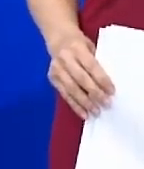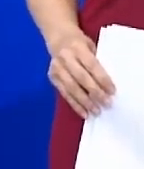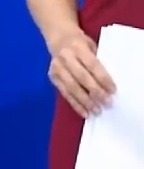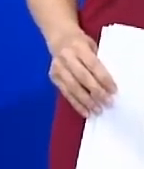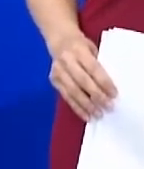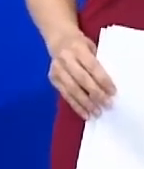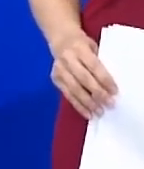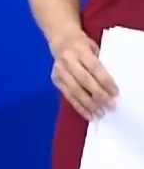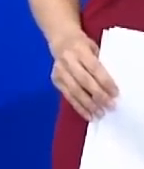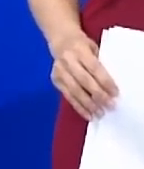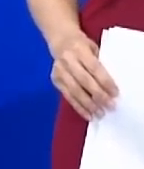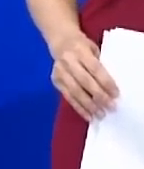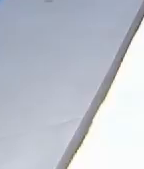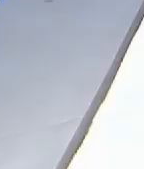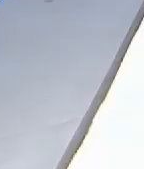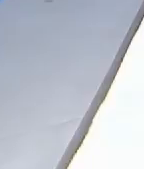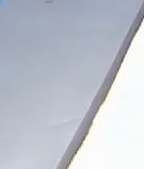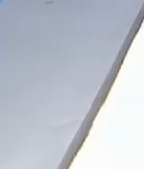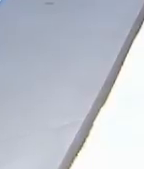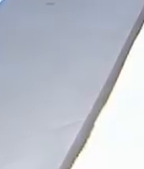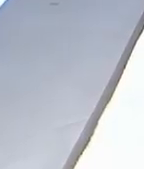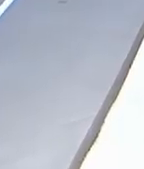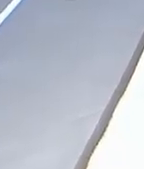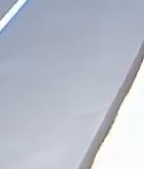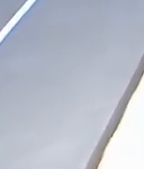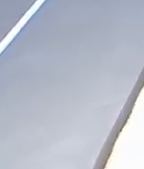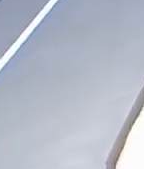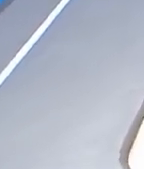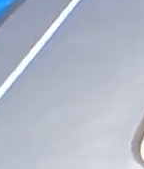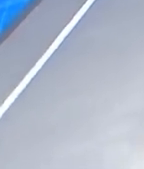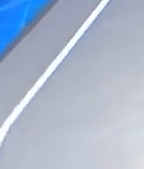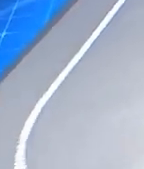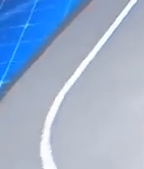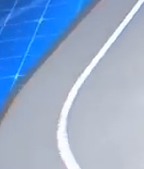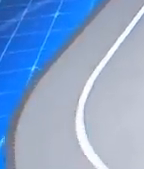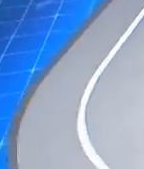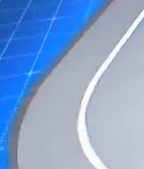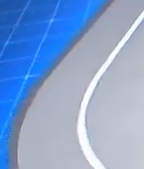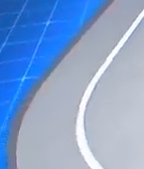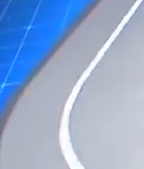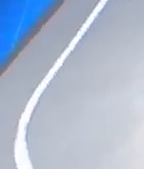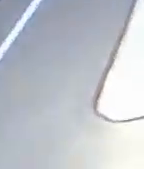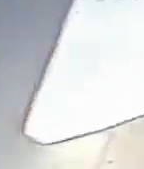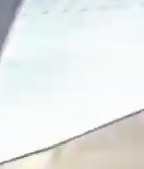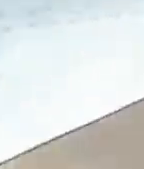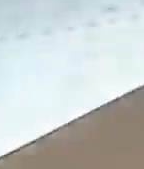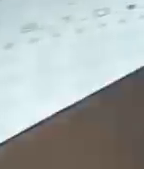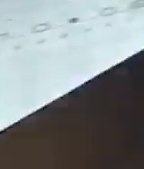Hanggang bukas para sa Pilipino. Sama-sama tayong magiging saksi!